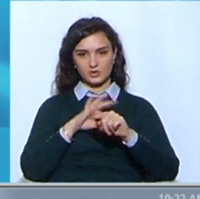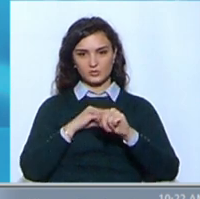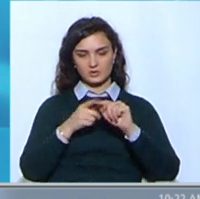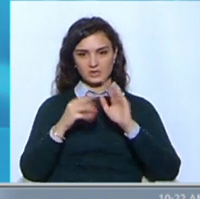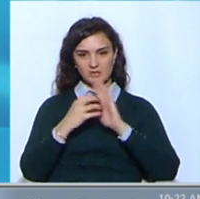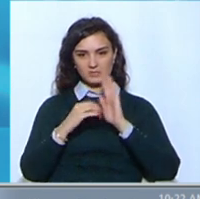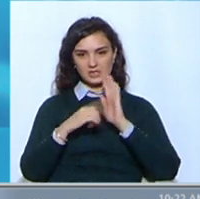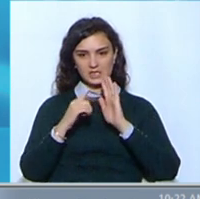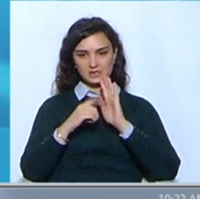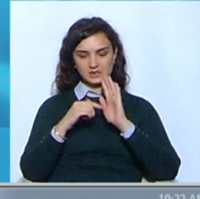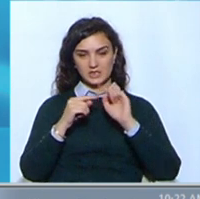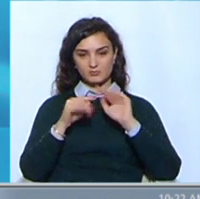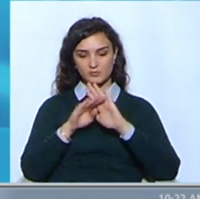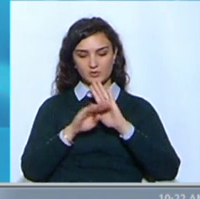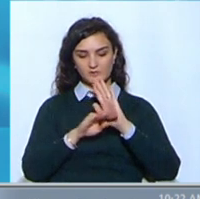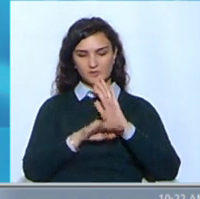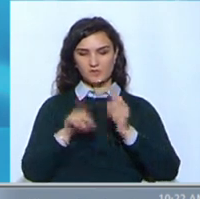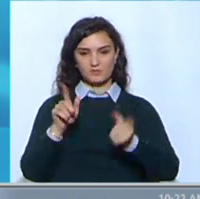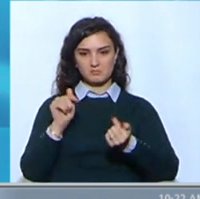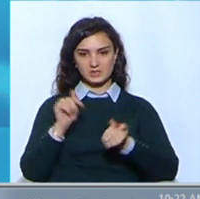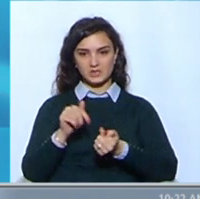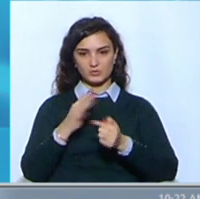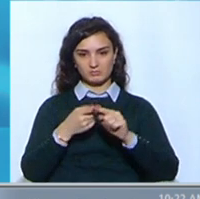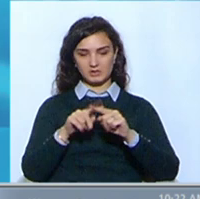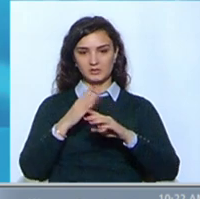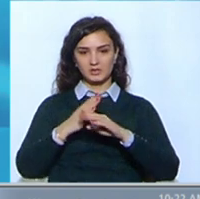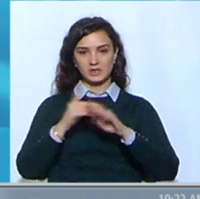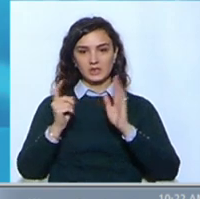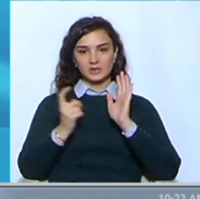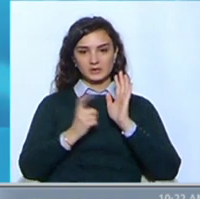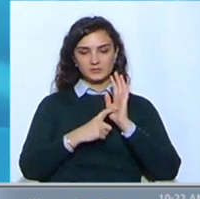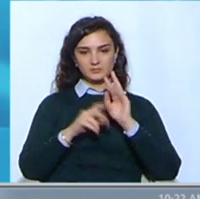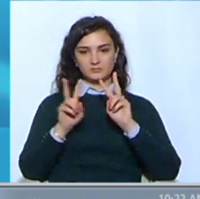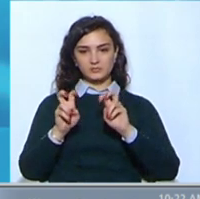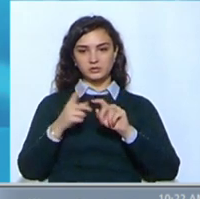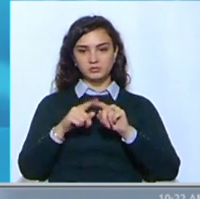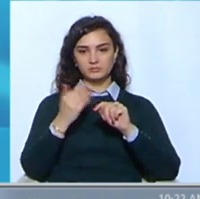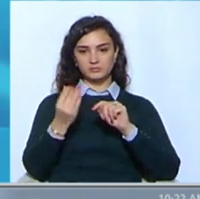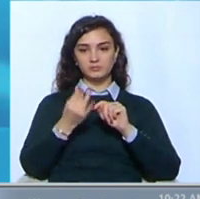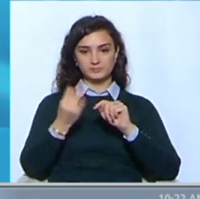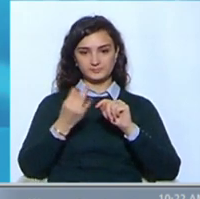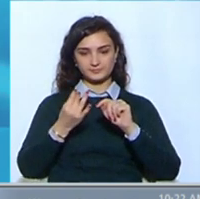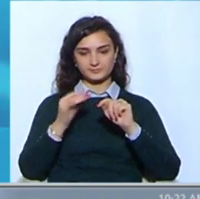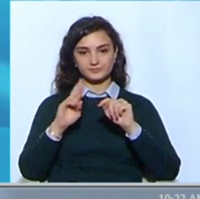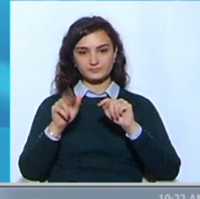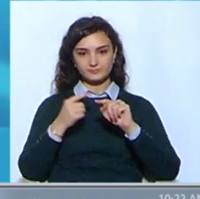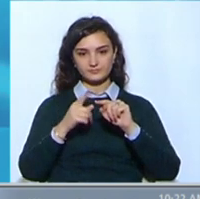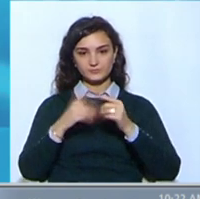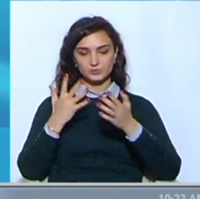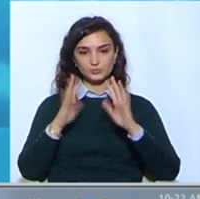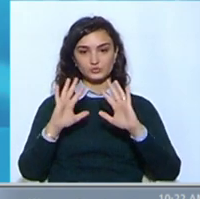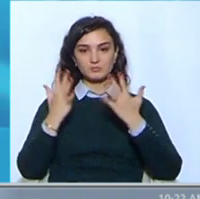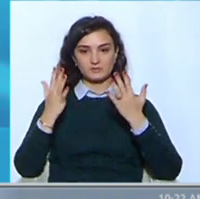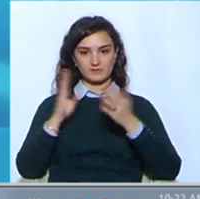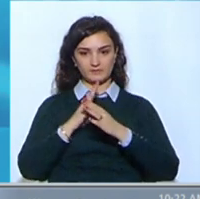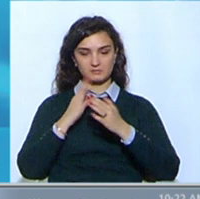ეს აპლიკაცია იმ ჩამონათვალის შესაბამისად, რომელიც არის მუნიშნო სისტემა, რომელიც მას აინტერესებს და თუ